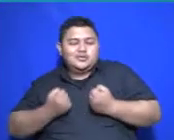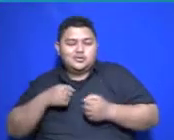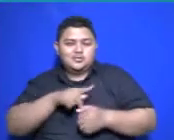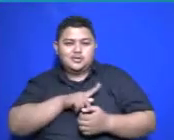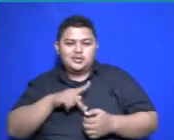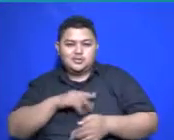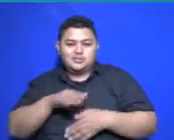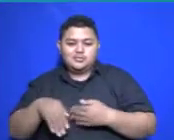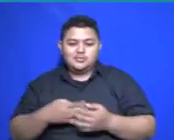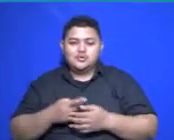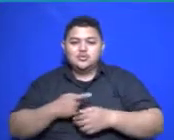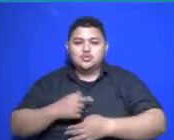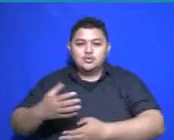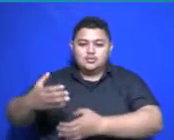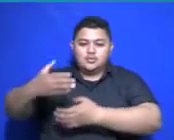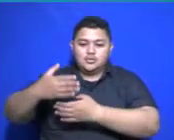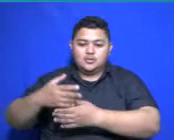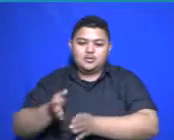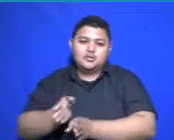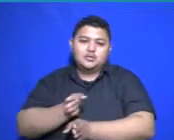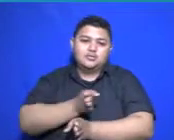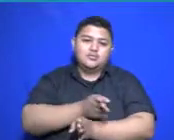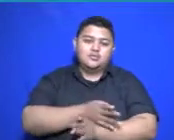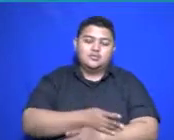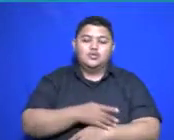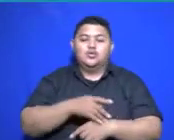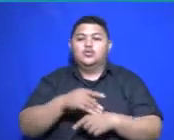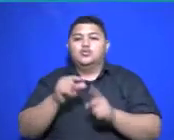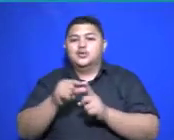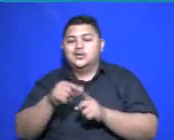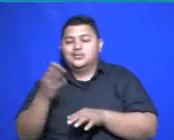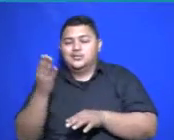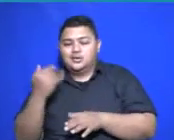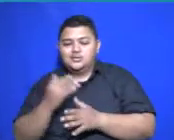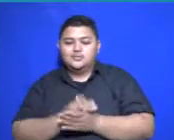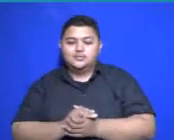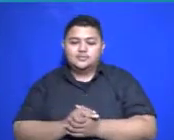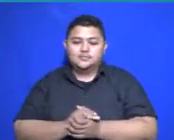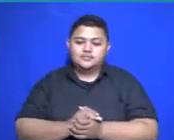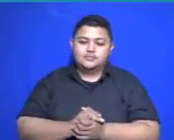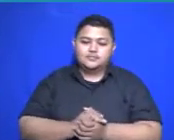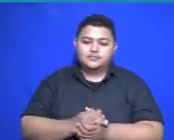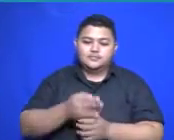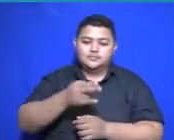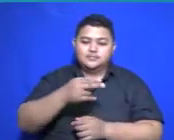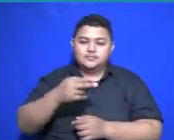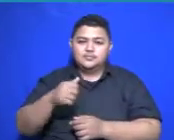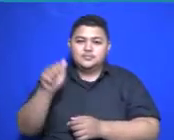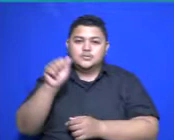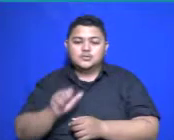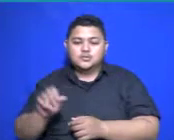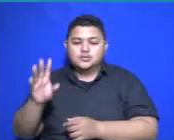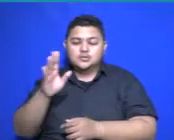Kita sudah menang sebelum pertandingan mulai, bahwa Indonesia pada saat kita melaksanakan Asian Para